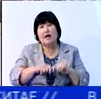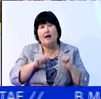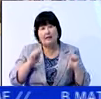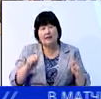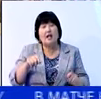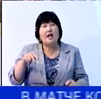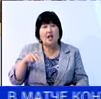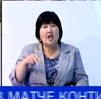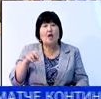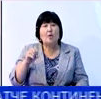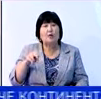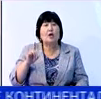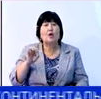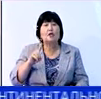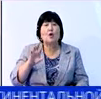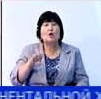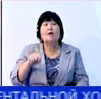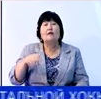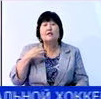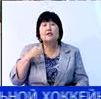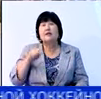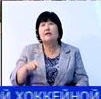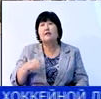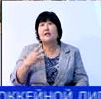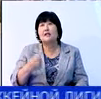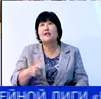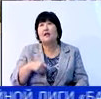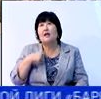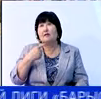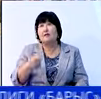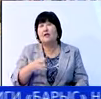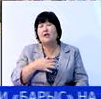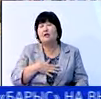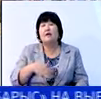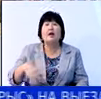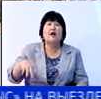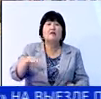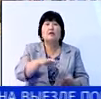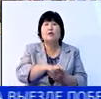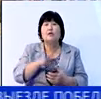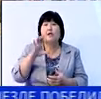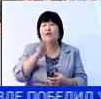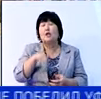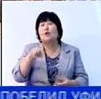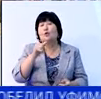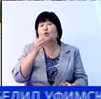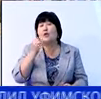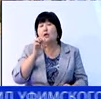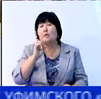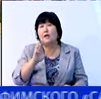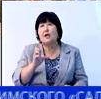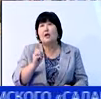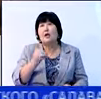лепрозорий в Кызылорде. В это время же открылся лепрозорий во многих союзных республиках и Душанбе,